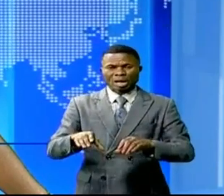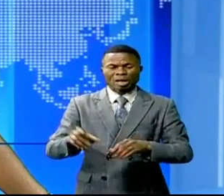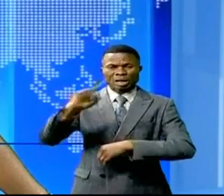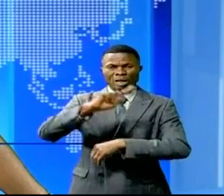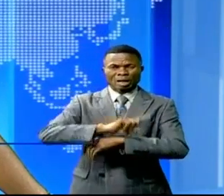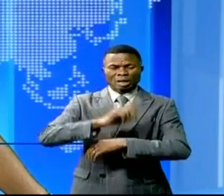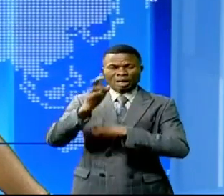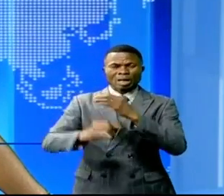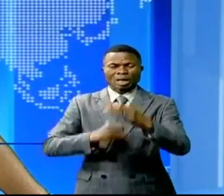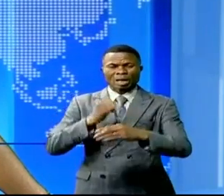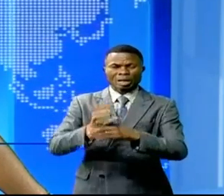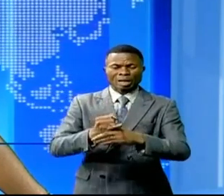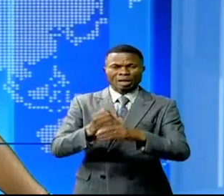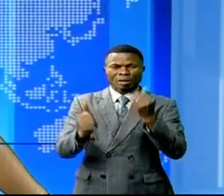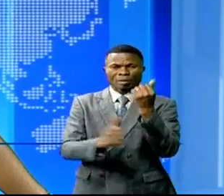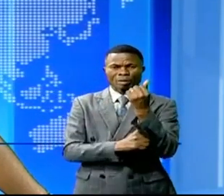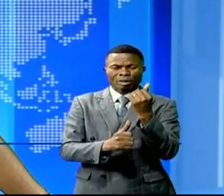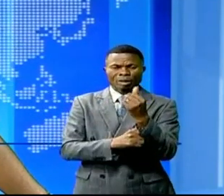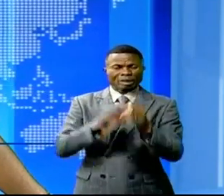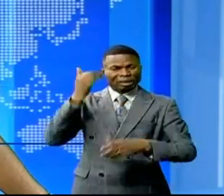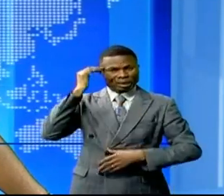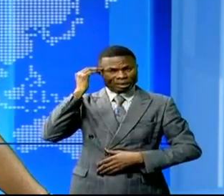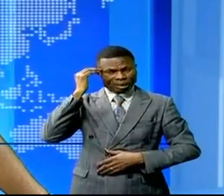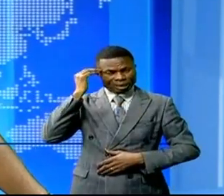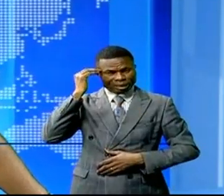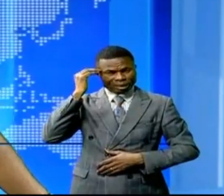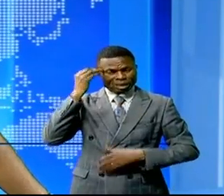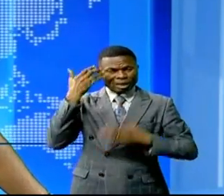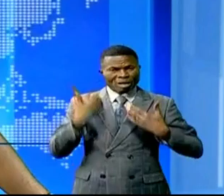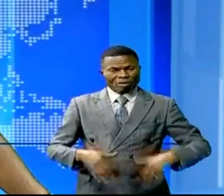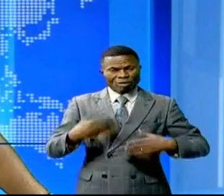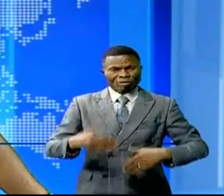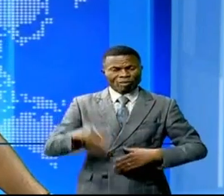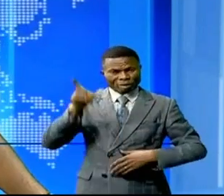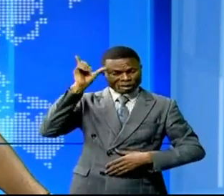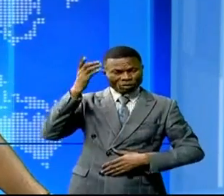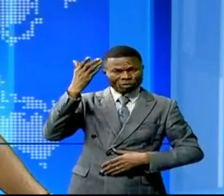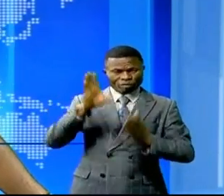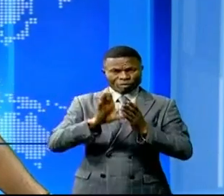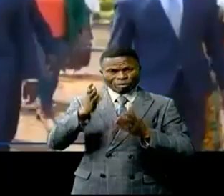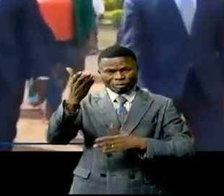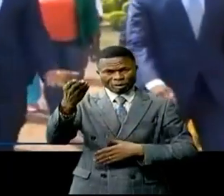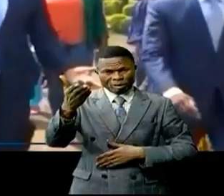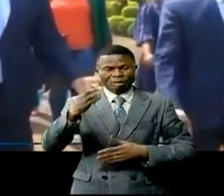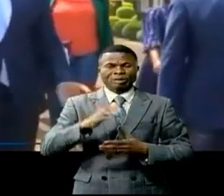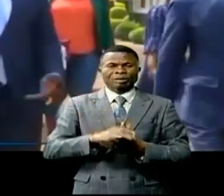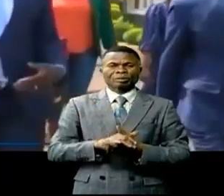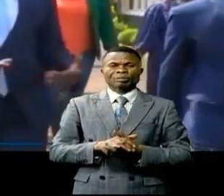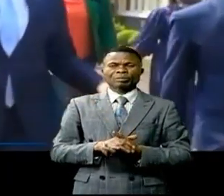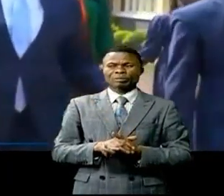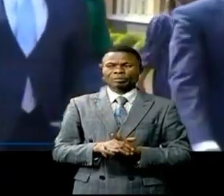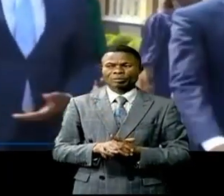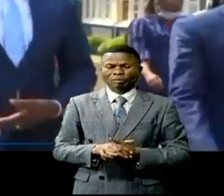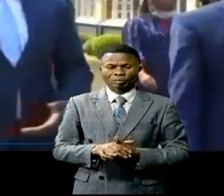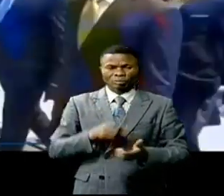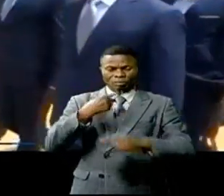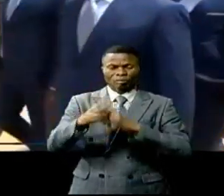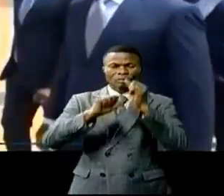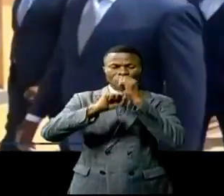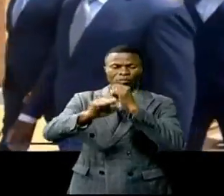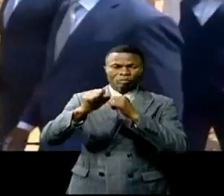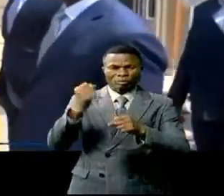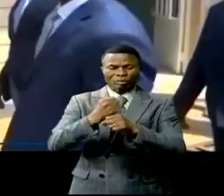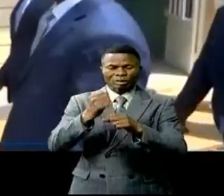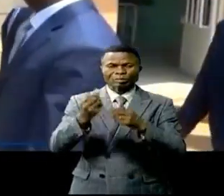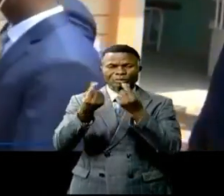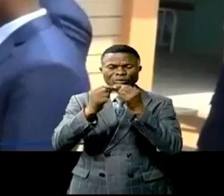journée internationale du sida célébrée à Lubumbashi. En lançant cette campagne d'opération